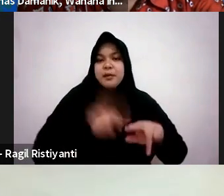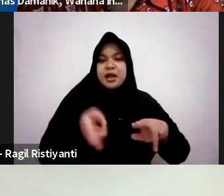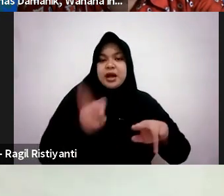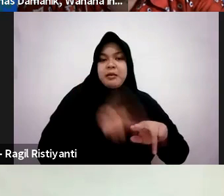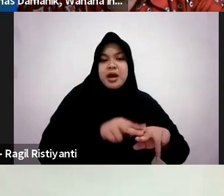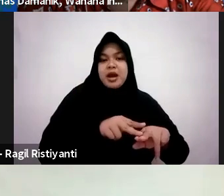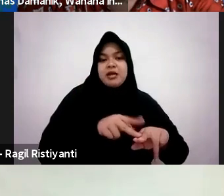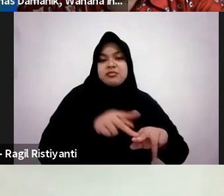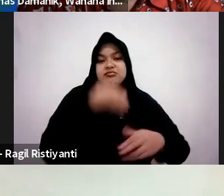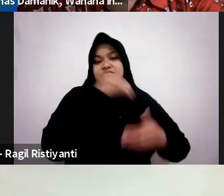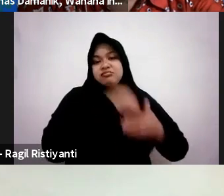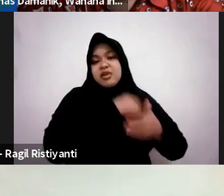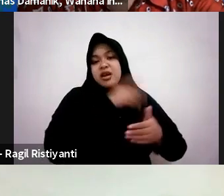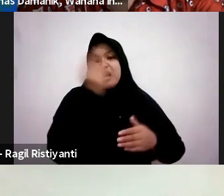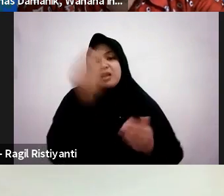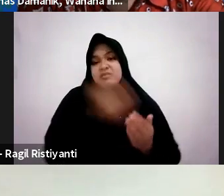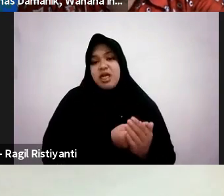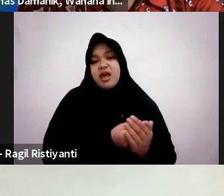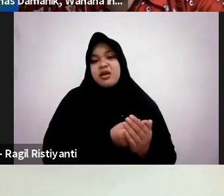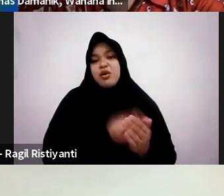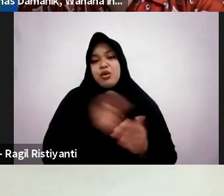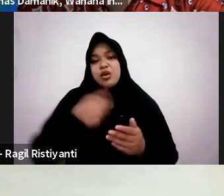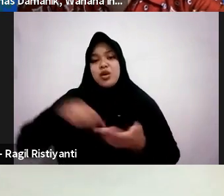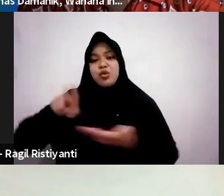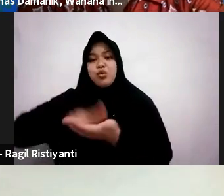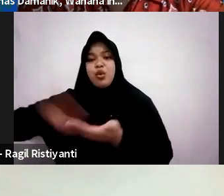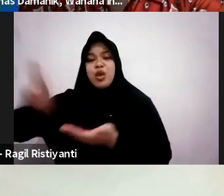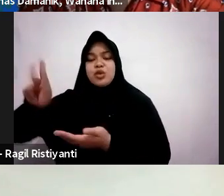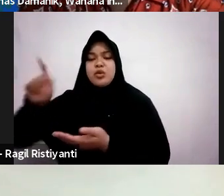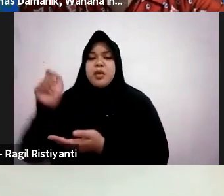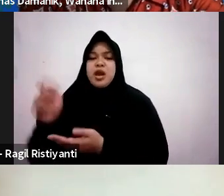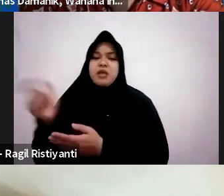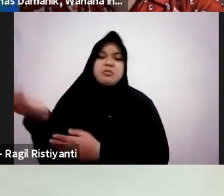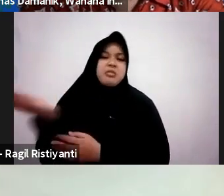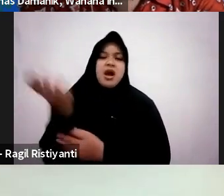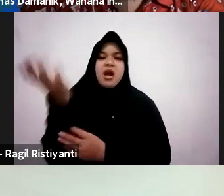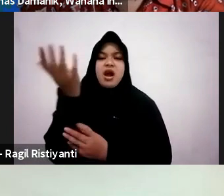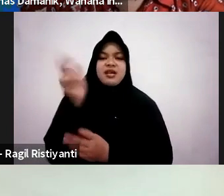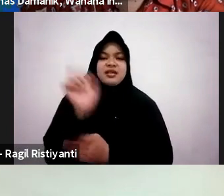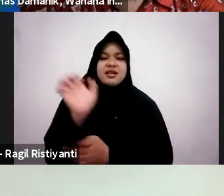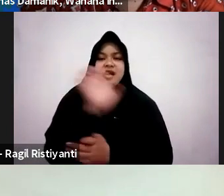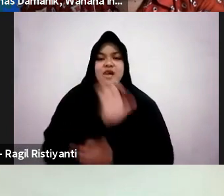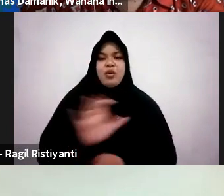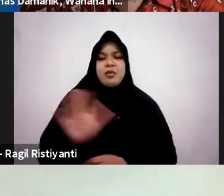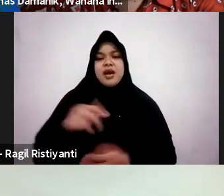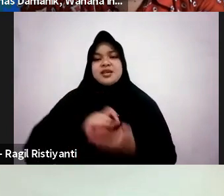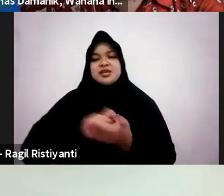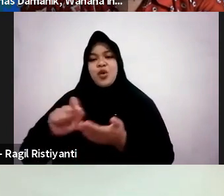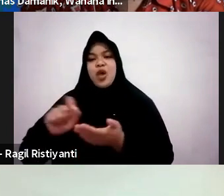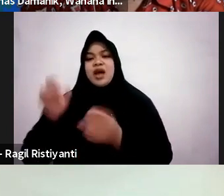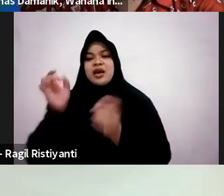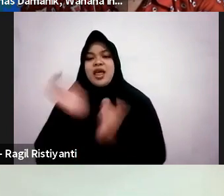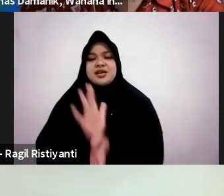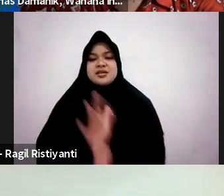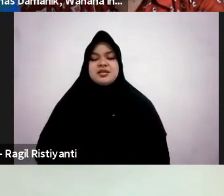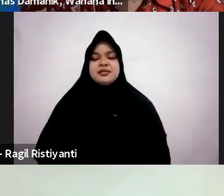di Amerika juga akan Mas kali dia kuliah bayarnya juga mahal dukung Bukankah di Eropa tidak yang sekolah gratis ah